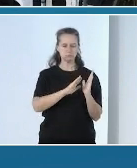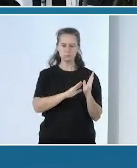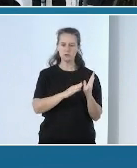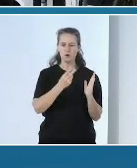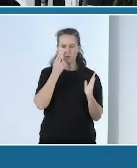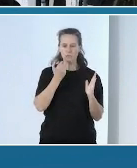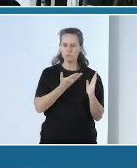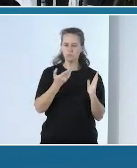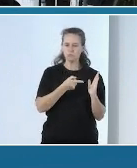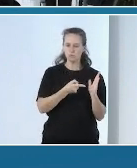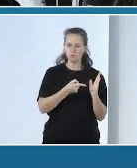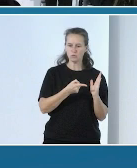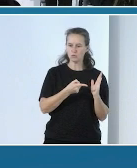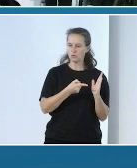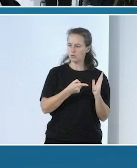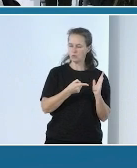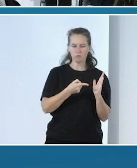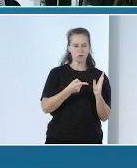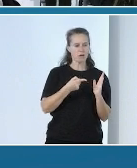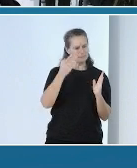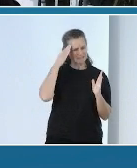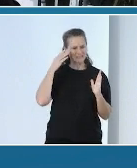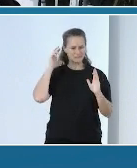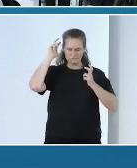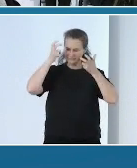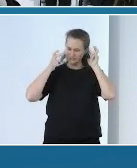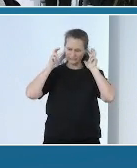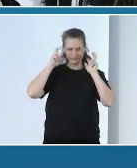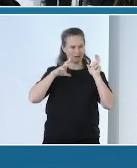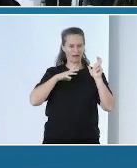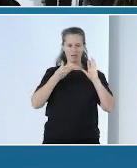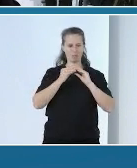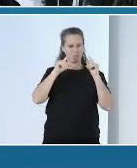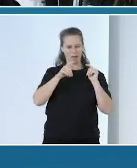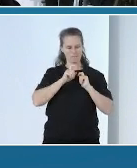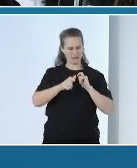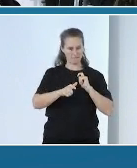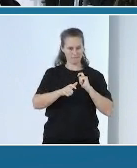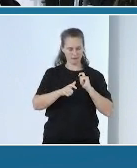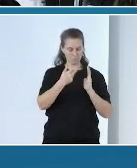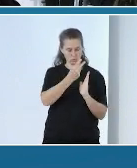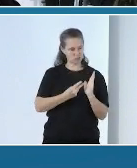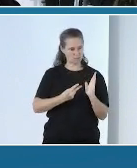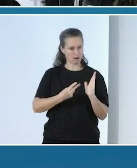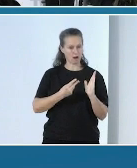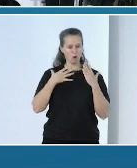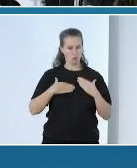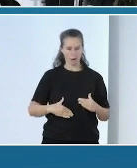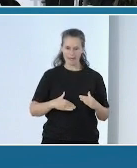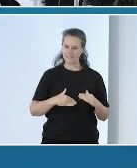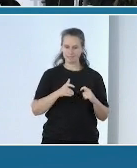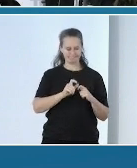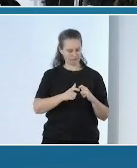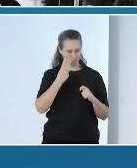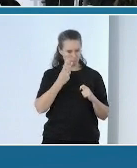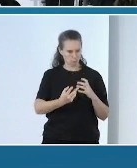que donc l'atteinte vestibulaire avait des conséquences sur l'élaboration du schéma corporel,